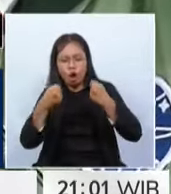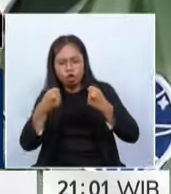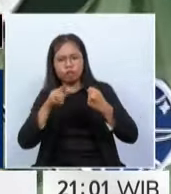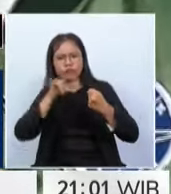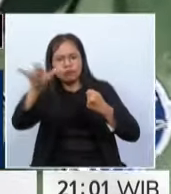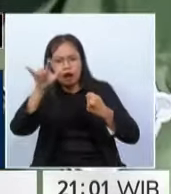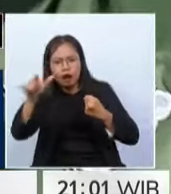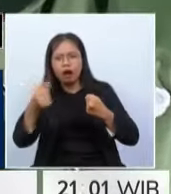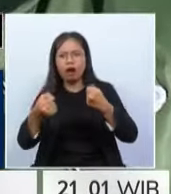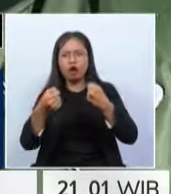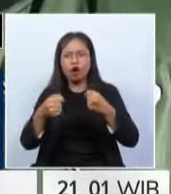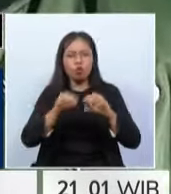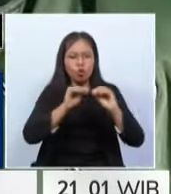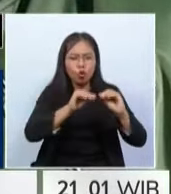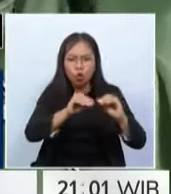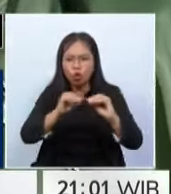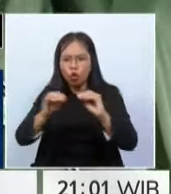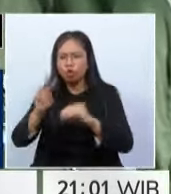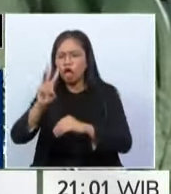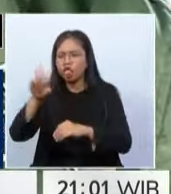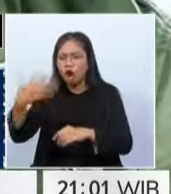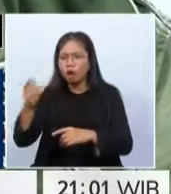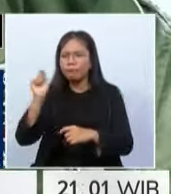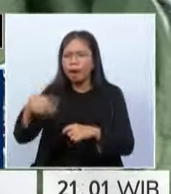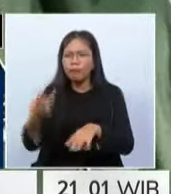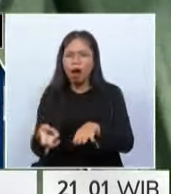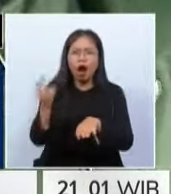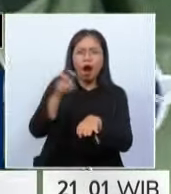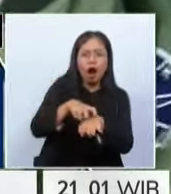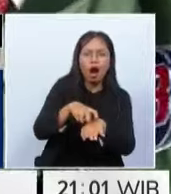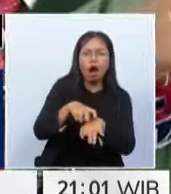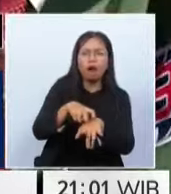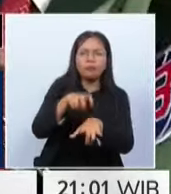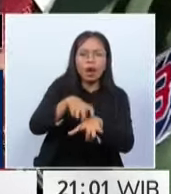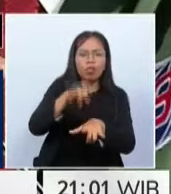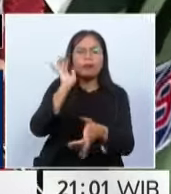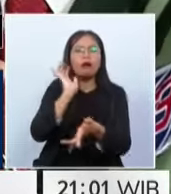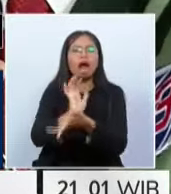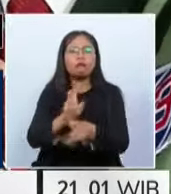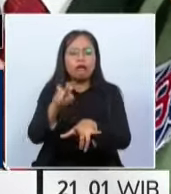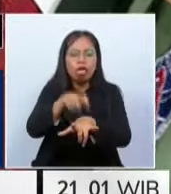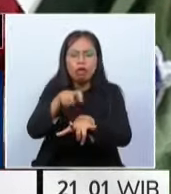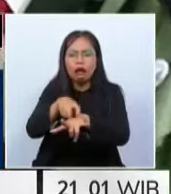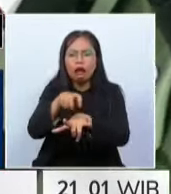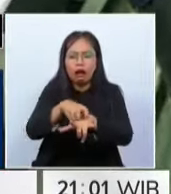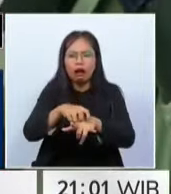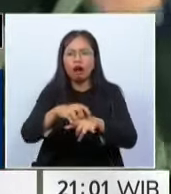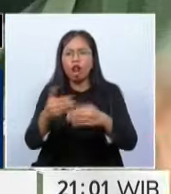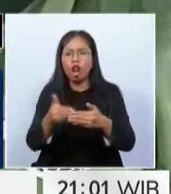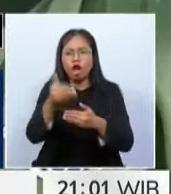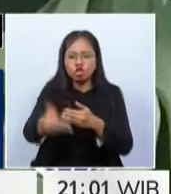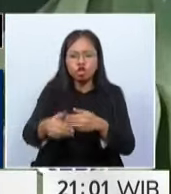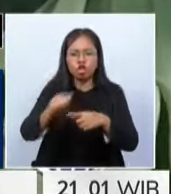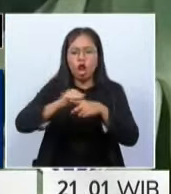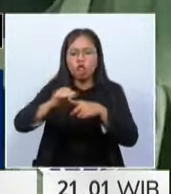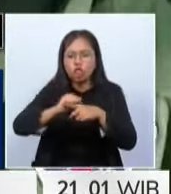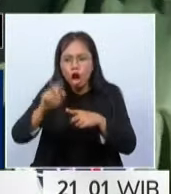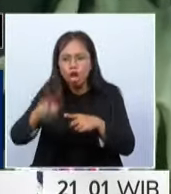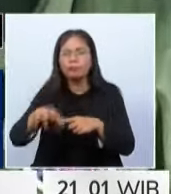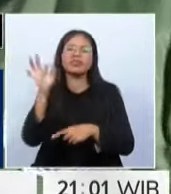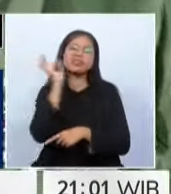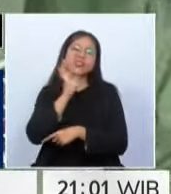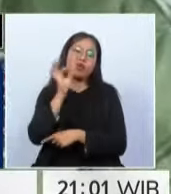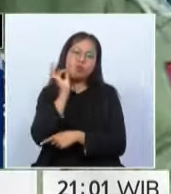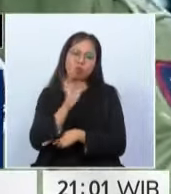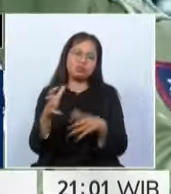pesawatnya bekas Pak dan dia harus datang lagi pelatihan lagi pak dengan risiko yang sangat tinggi